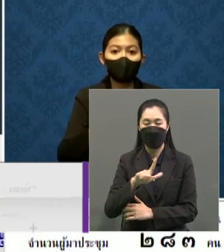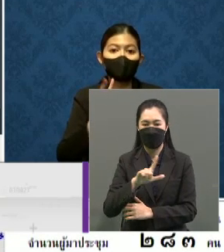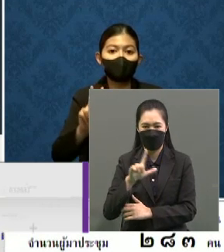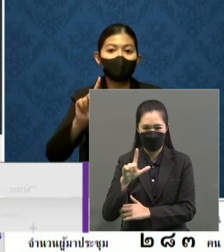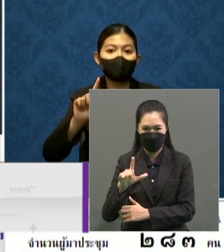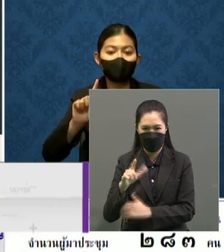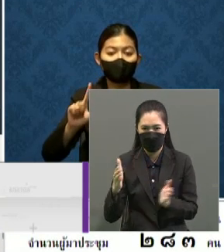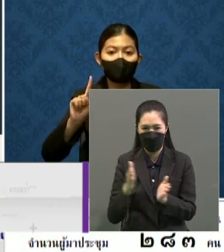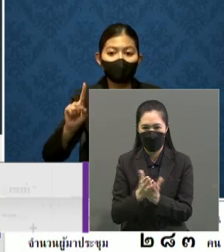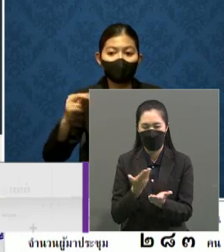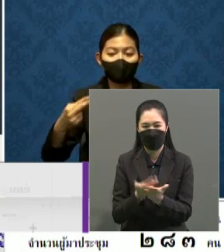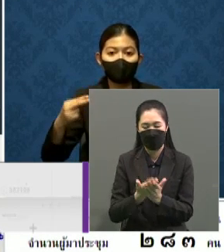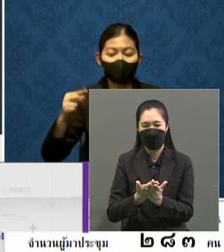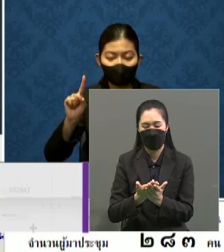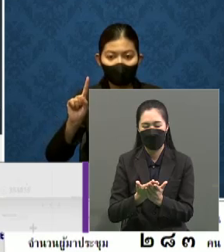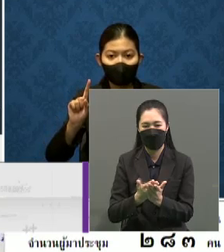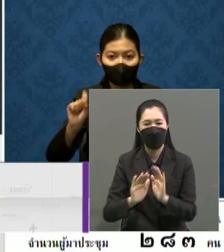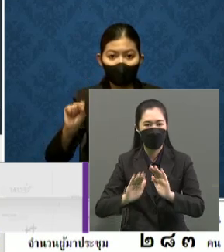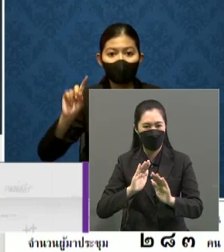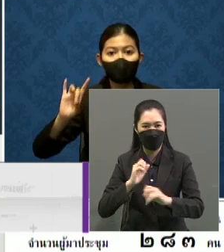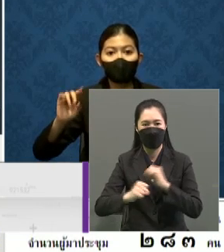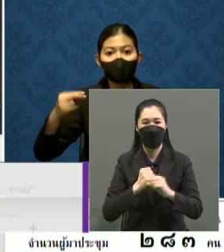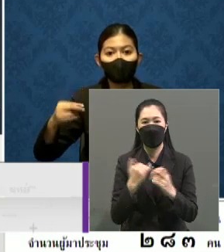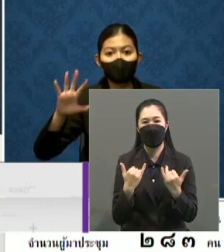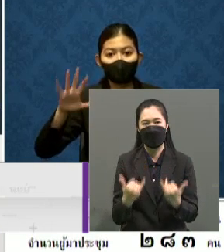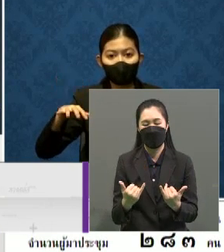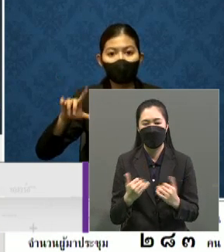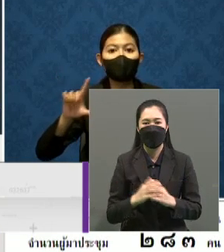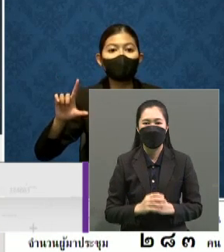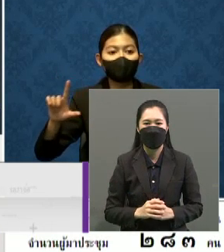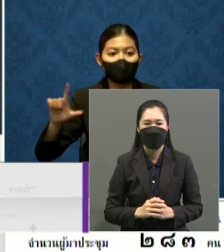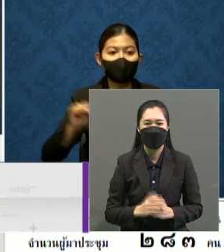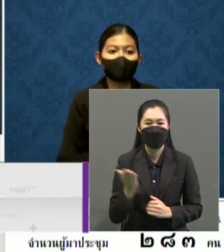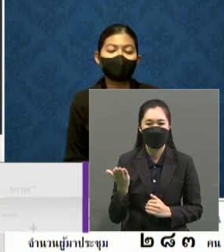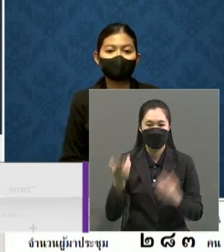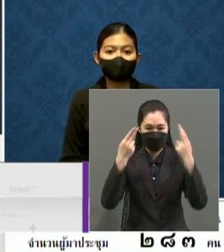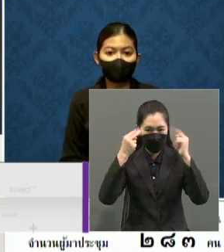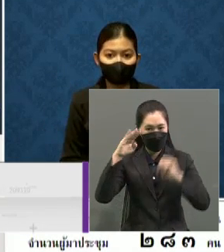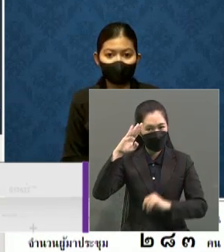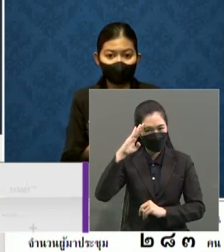รวมเป็นรายรับเท่ากับวงเงินงบประมาณของปีนี้ฟังเสียงเพิ่มเติมจากนายกรัฐมนตรี